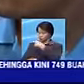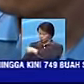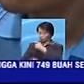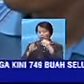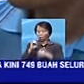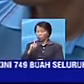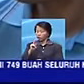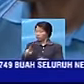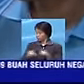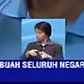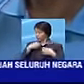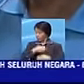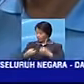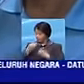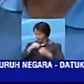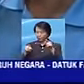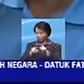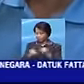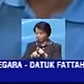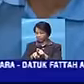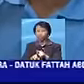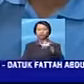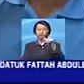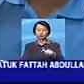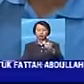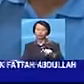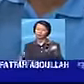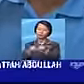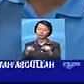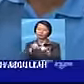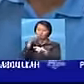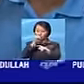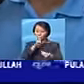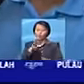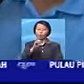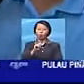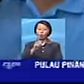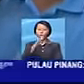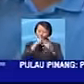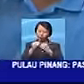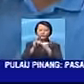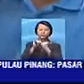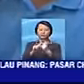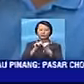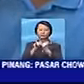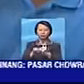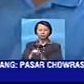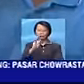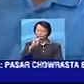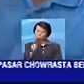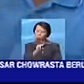kita menikmati juadah yang sama. Tiada bezanya. Tiada bezanya. Cuma satu je yang saya nak bagi